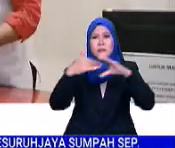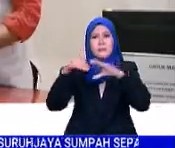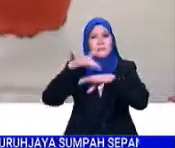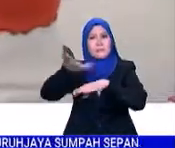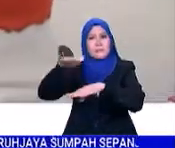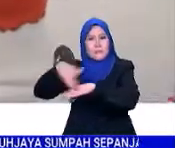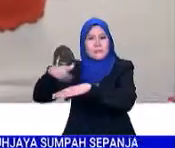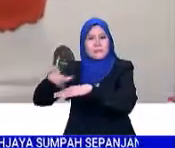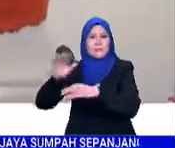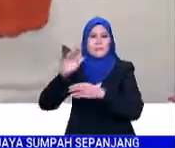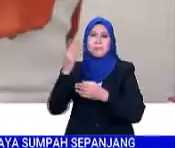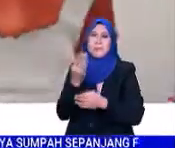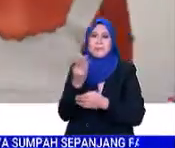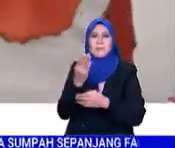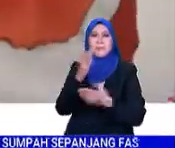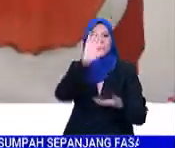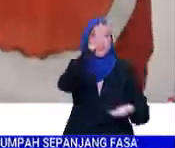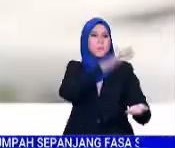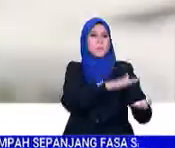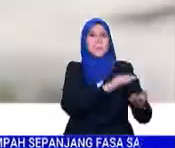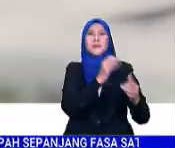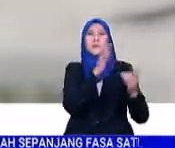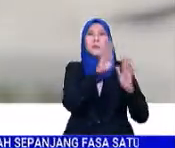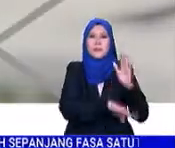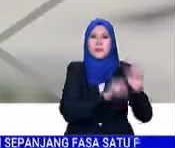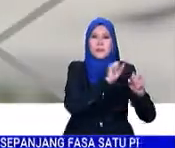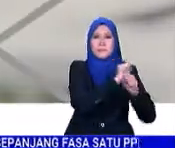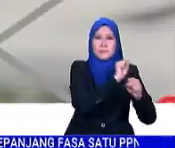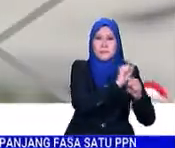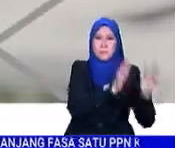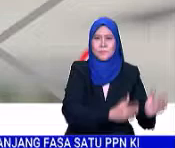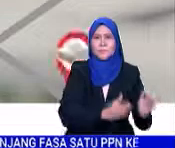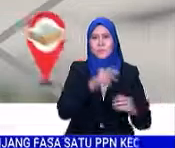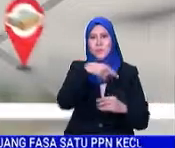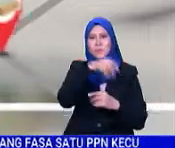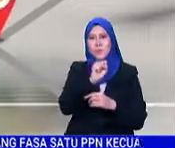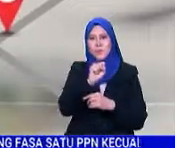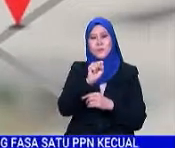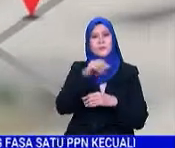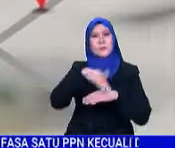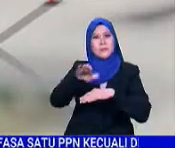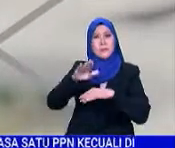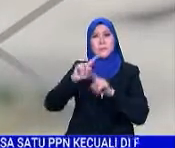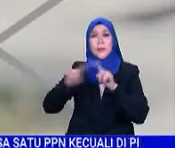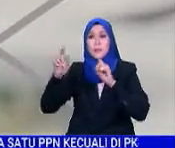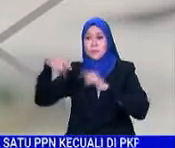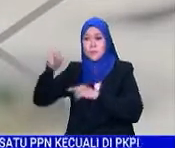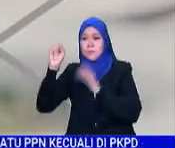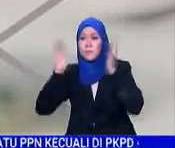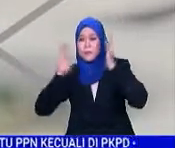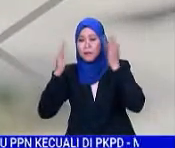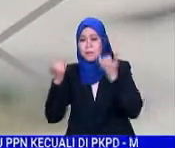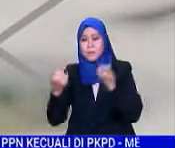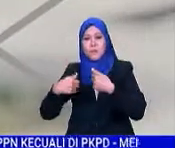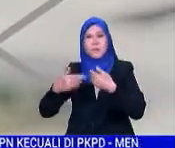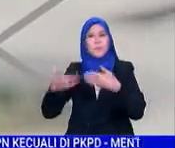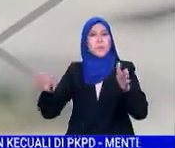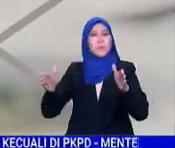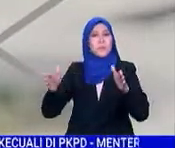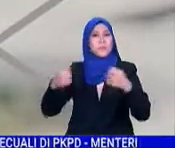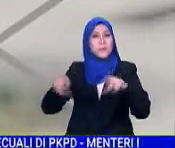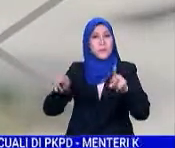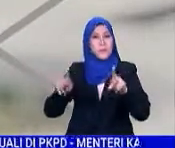menyebabkan lebihan kapasiti tenaga kerja dalam kalangan kaki tangan posmen. Justru Pos Malaysia telah membuka peluang kepada